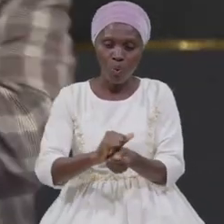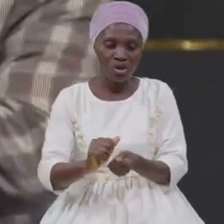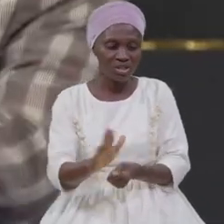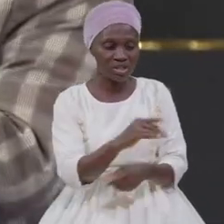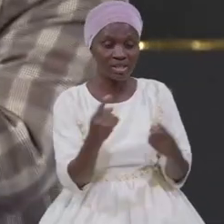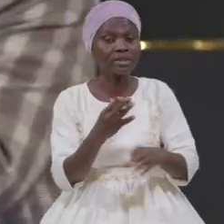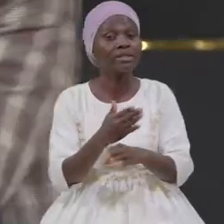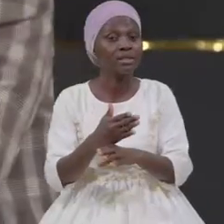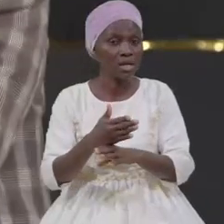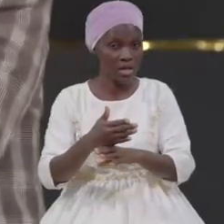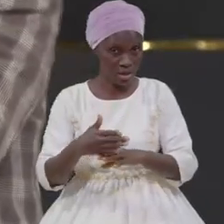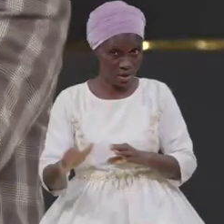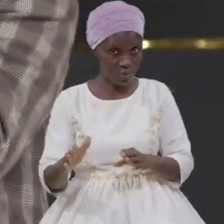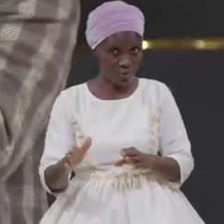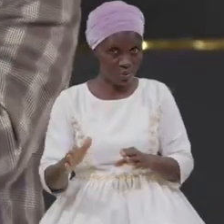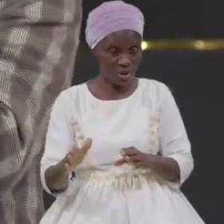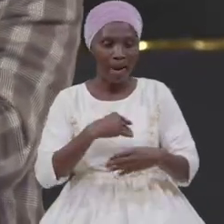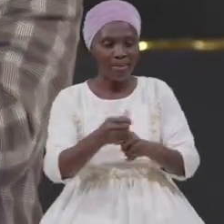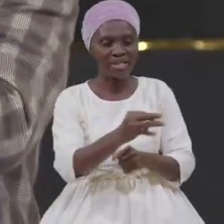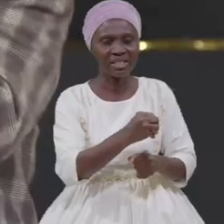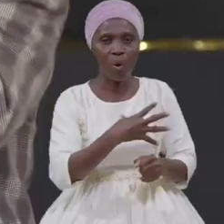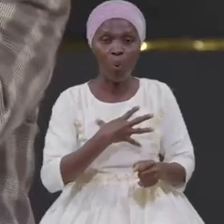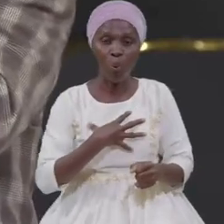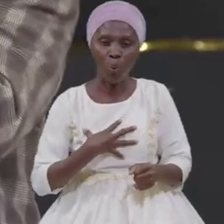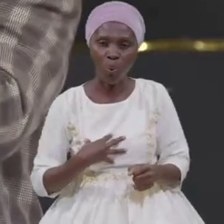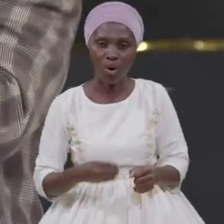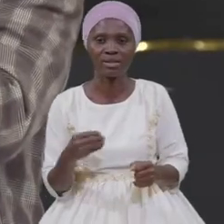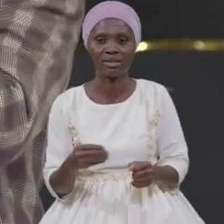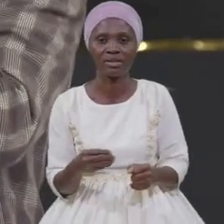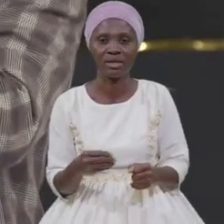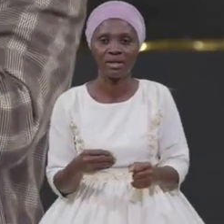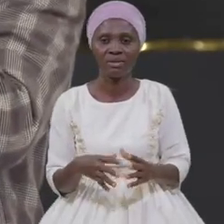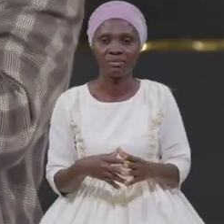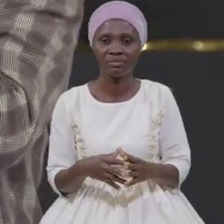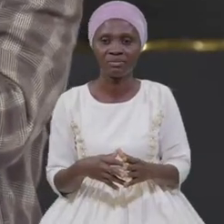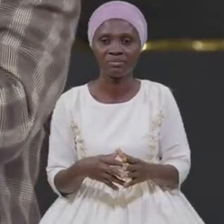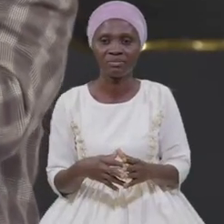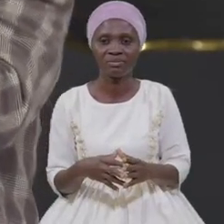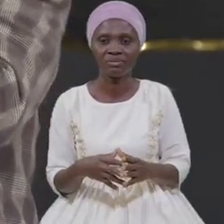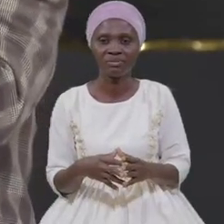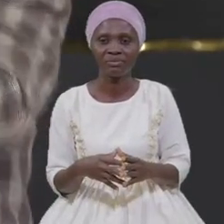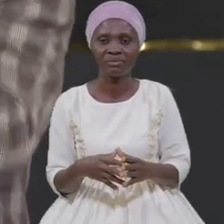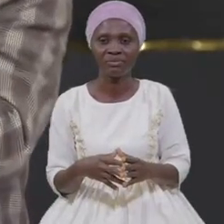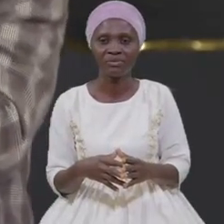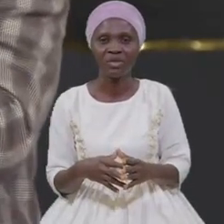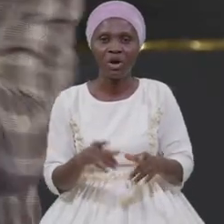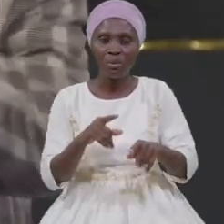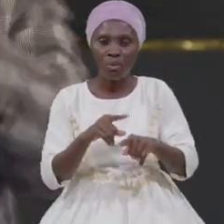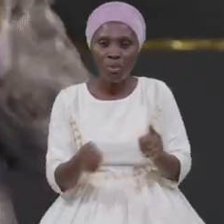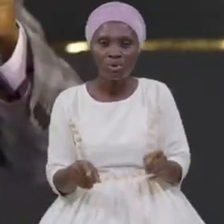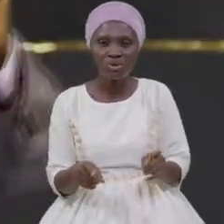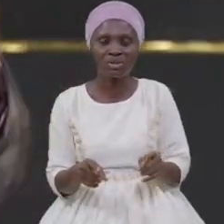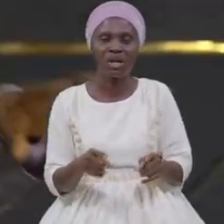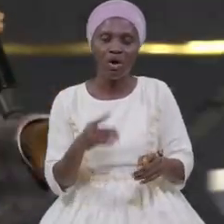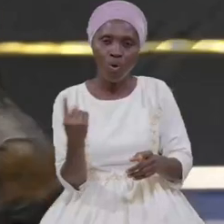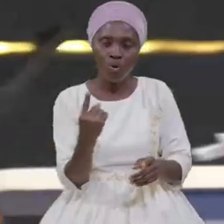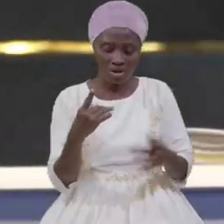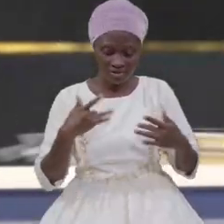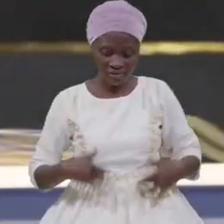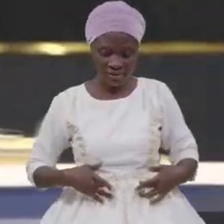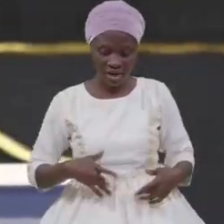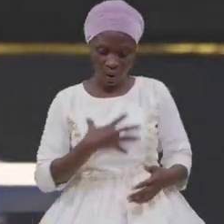les lave comme des sépulcres blanchis, sans aucun changement intérieur, sans aucune transformation dans leur